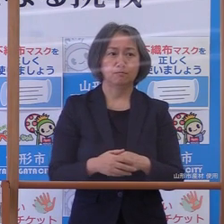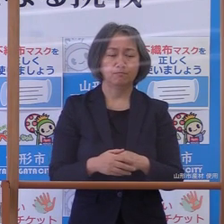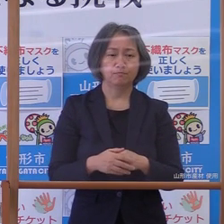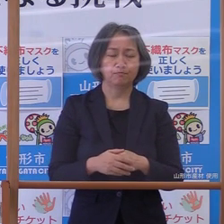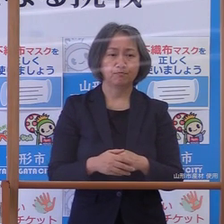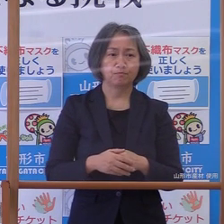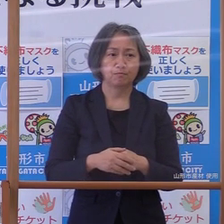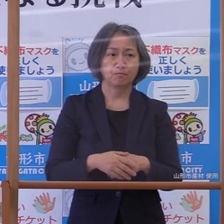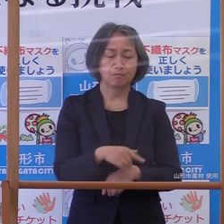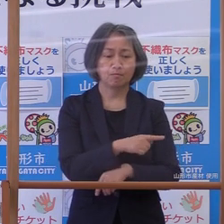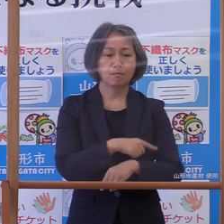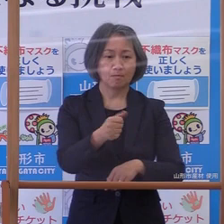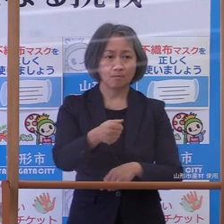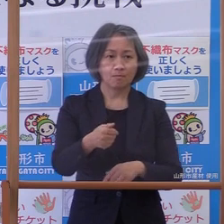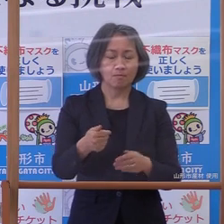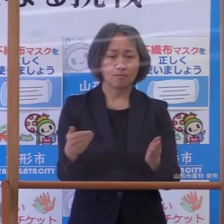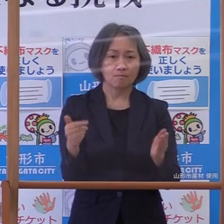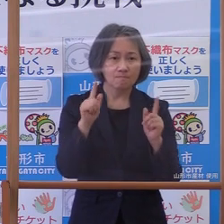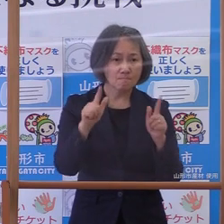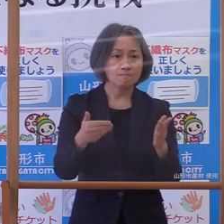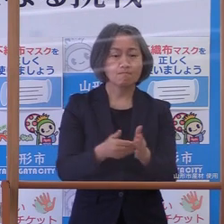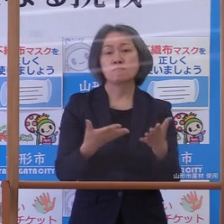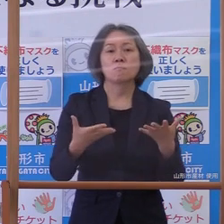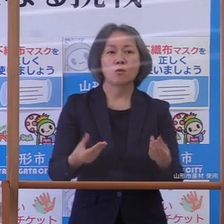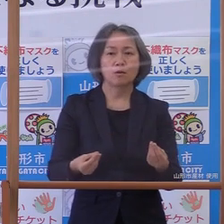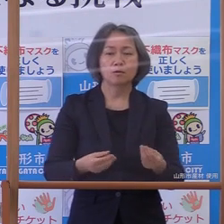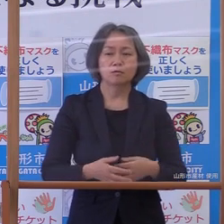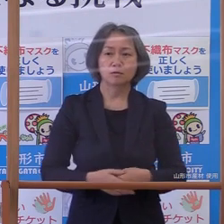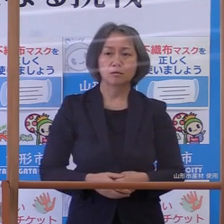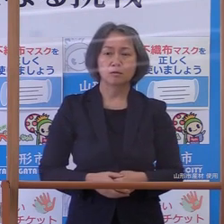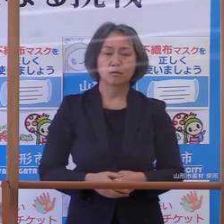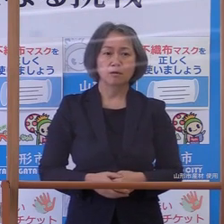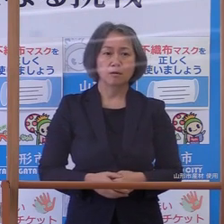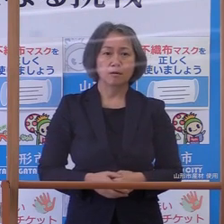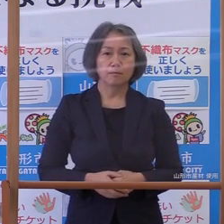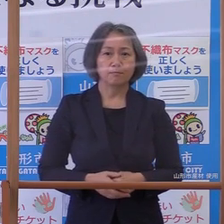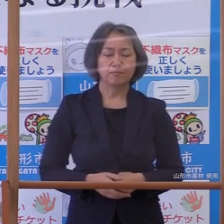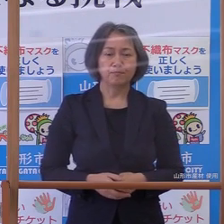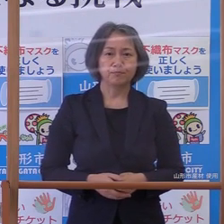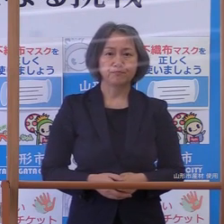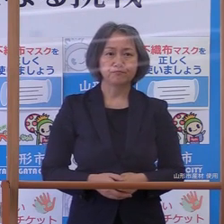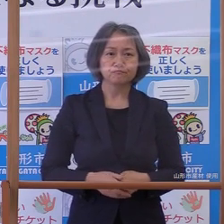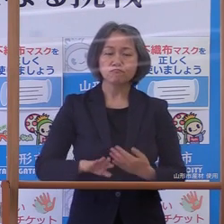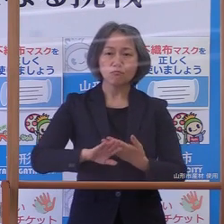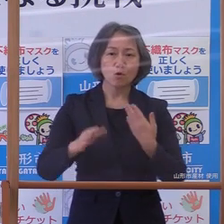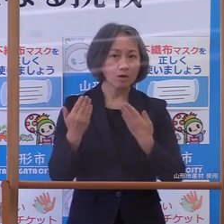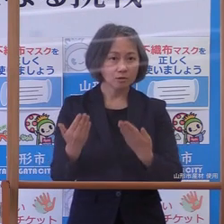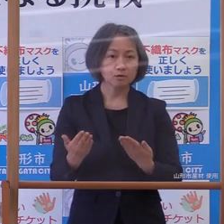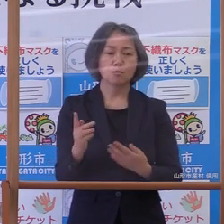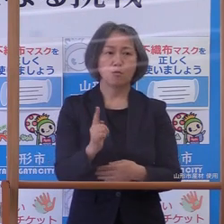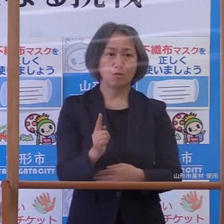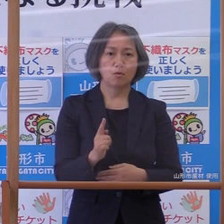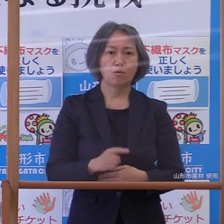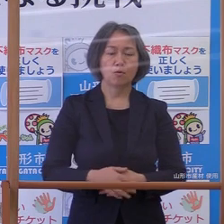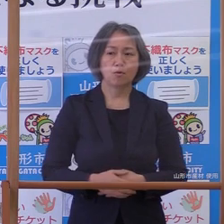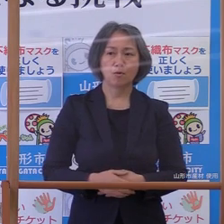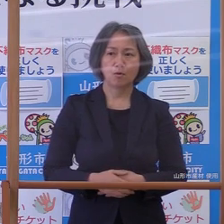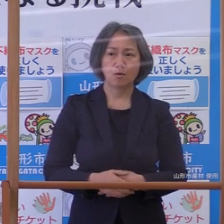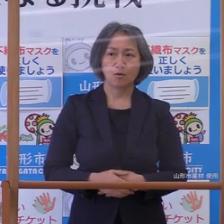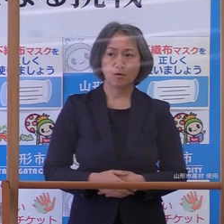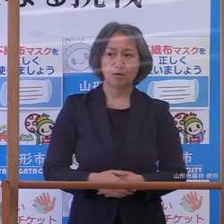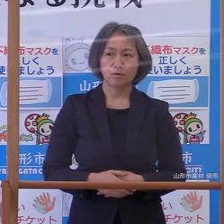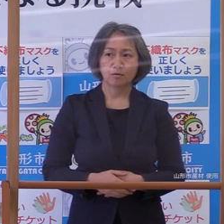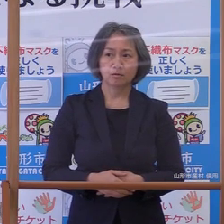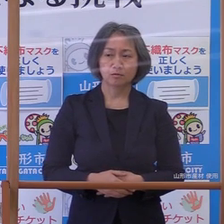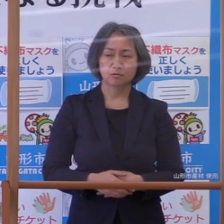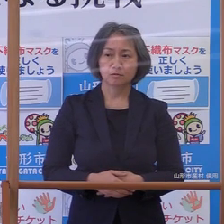分かりました。とりあえず以上です。ありがとうございます。 では他にございませんでしょうか。 山形新聞さんお願い